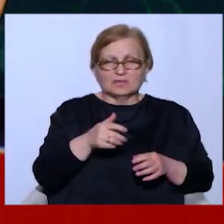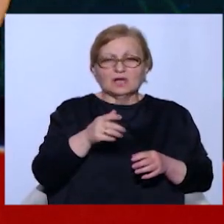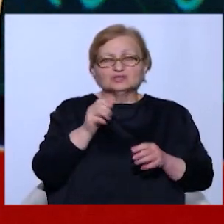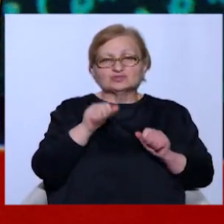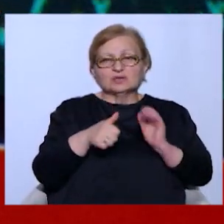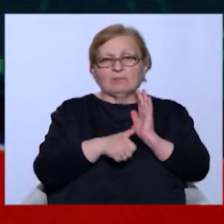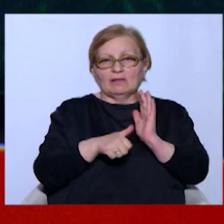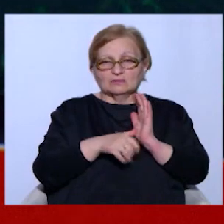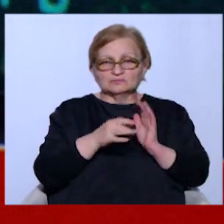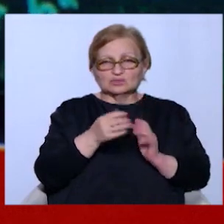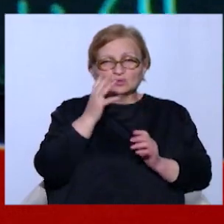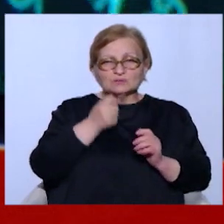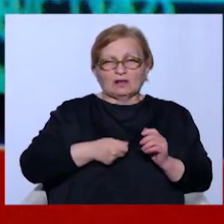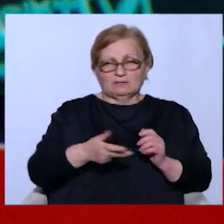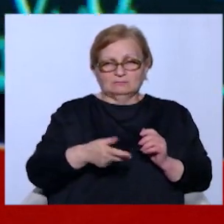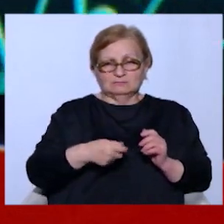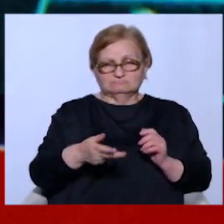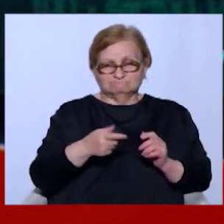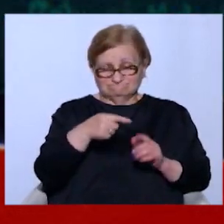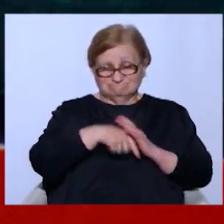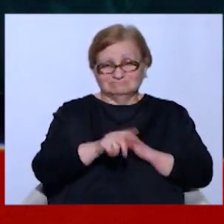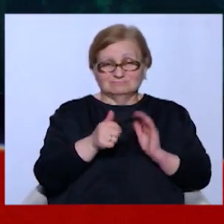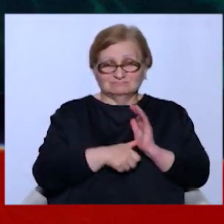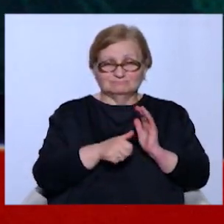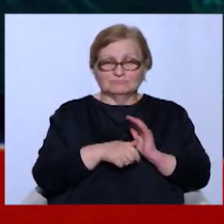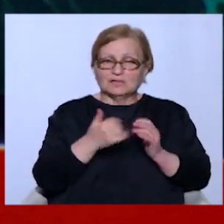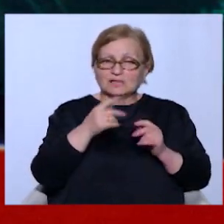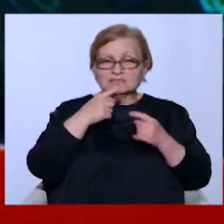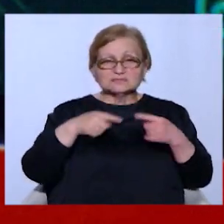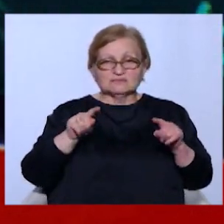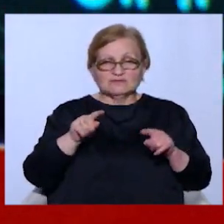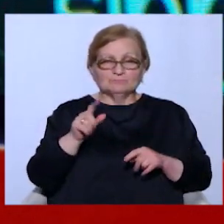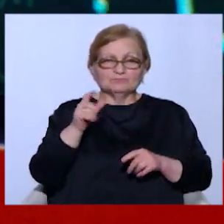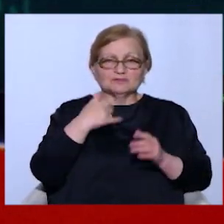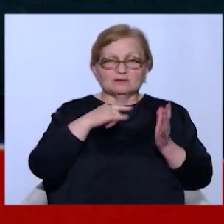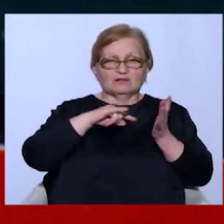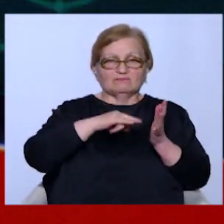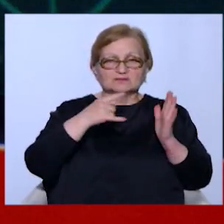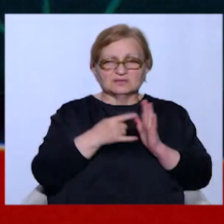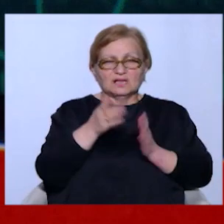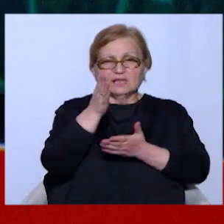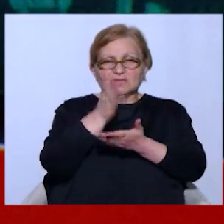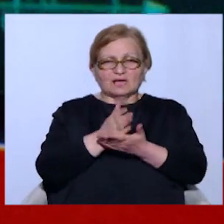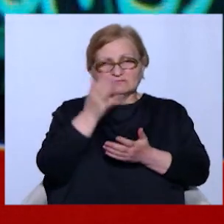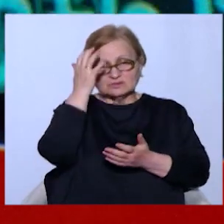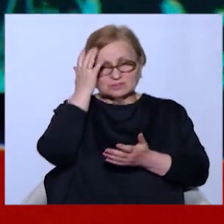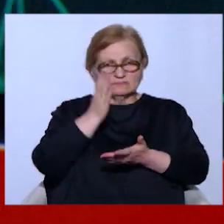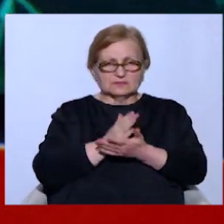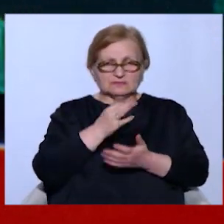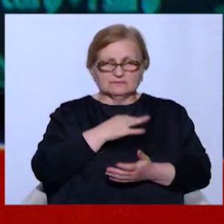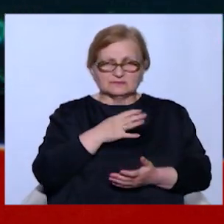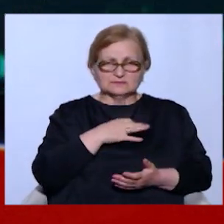კამათის გაგორების შემთხვევაში. მაგრამ მოდით განვიხილოთ შემდეგი ამოცანა. ჩვენ გვაქვს კვადრატი, ნახევრად შავი, ნახევრად თეთრი.